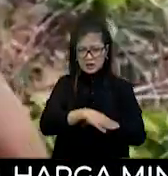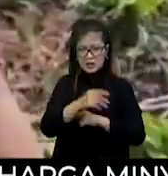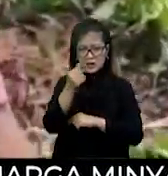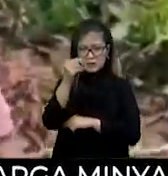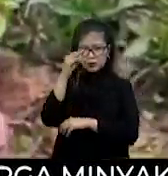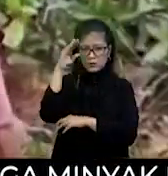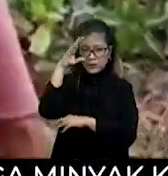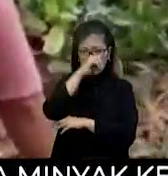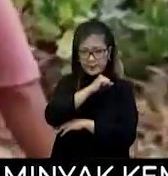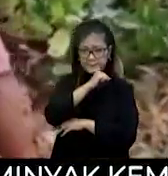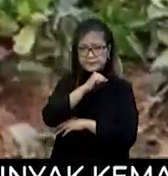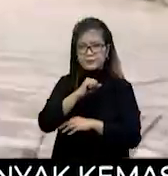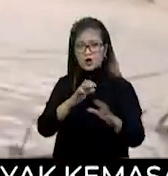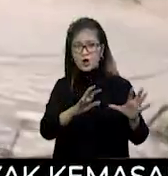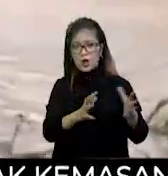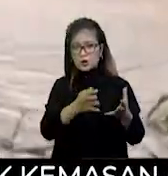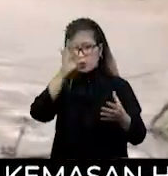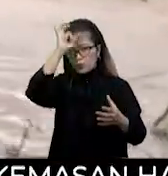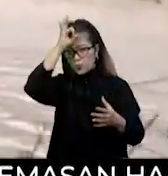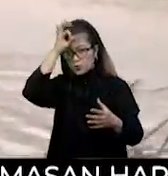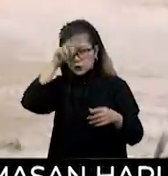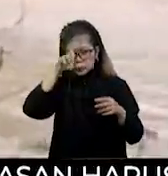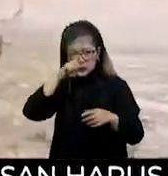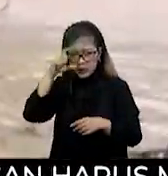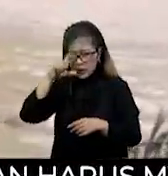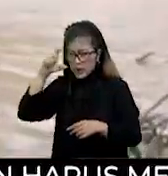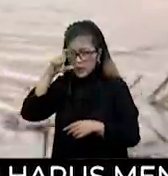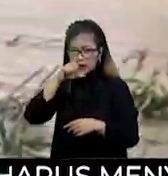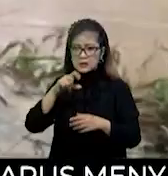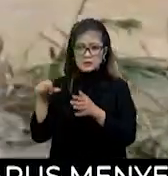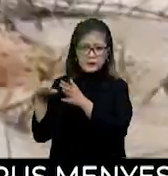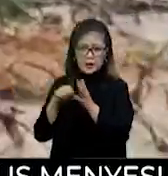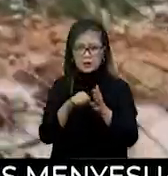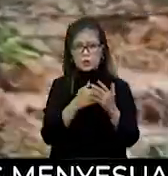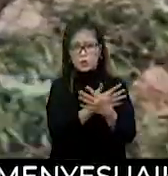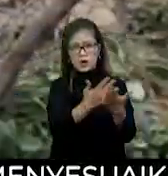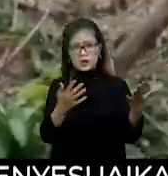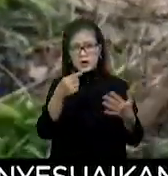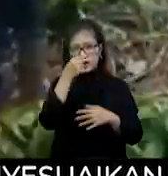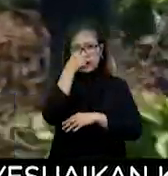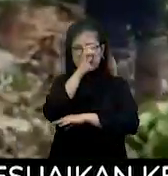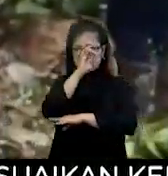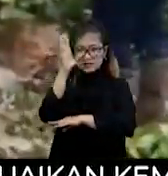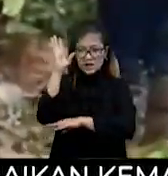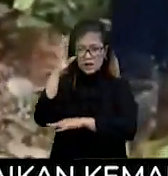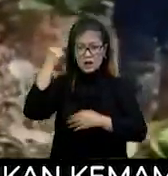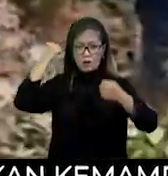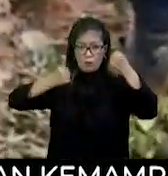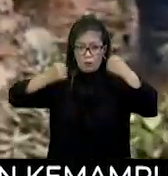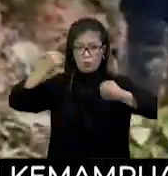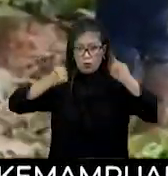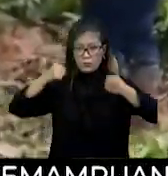disulai oleh anggota Polsek Gunung Bintang Awai, Polres Barito Selatan dibantu oleh warga Kamis siang, mobil akhirnya ditemukan dan kemudian